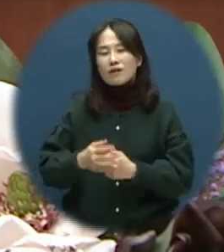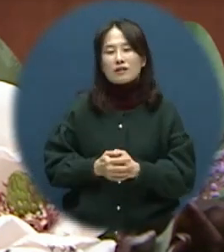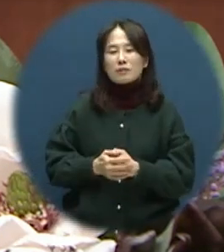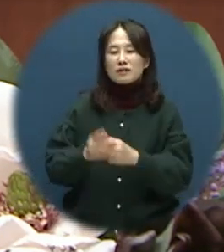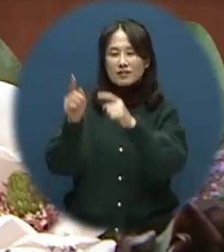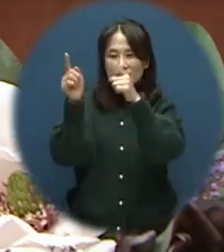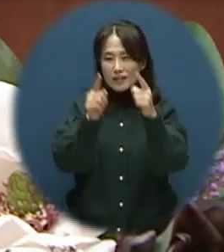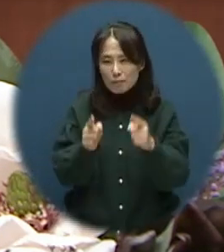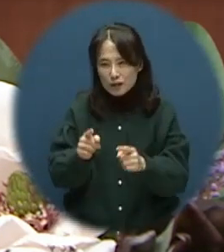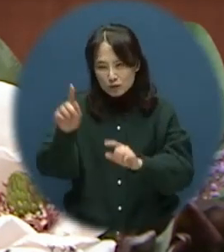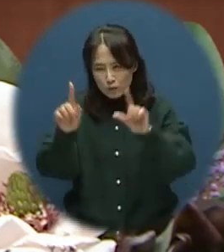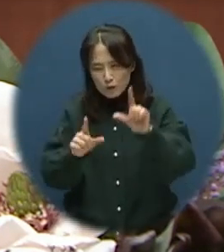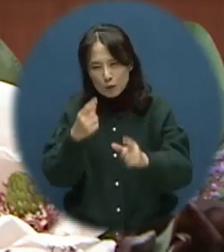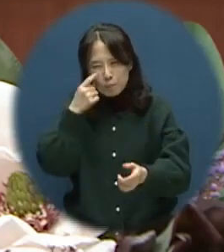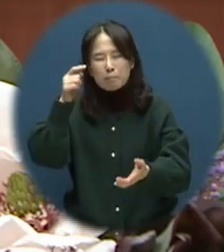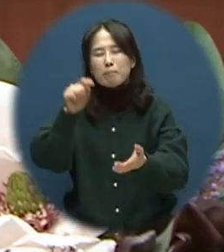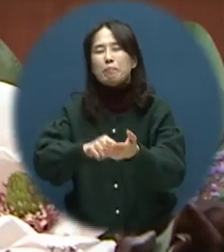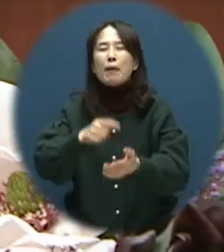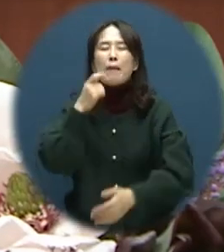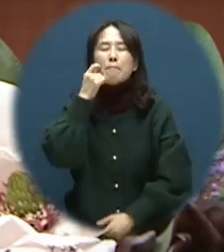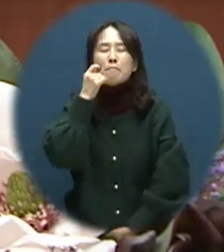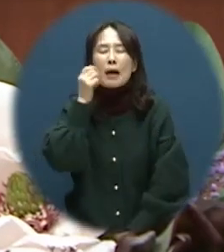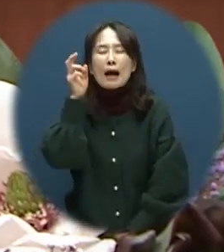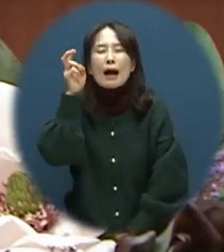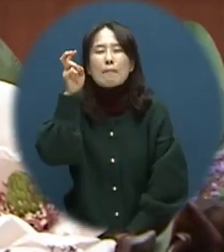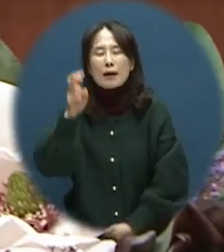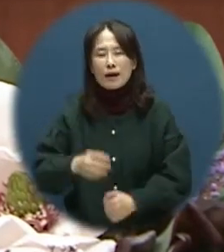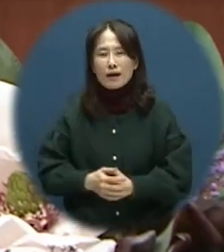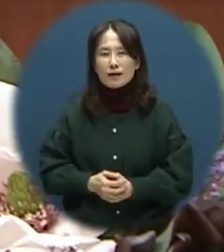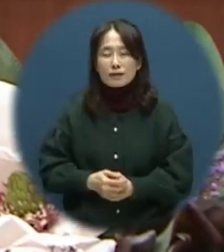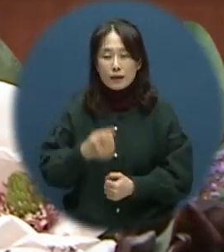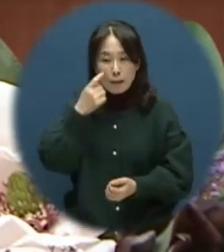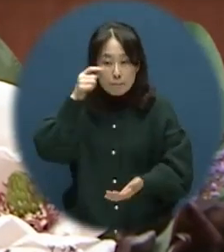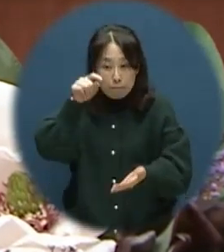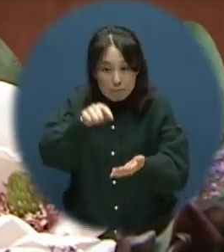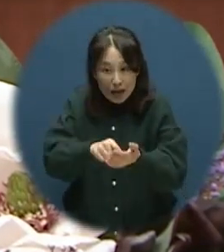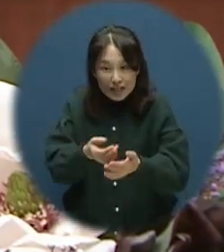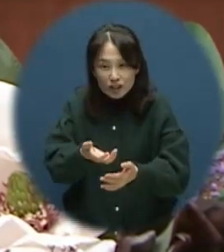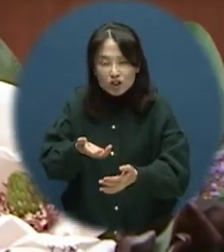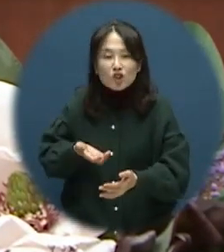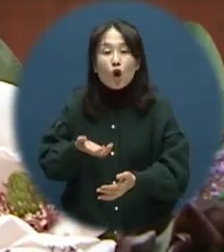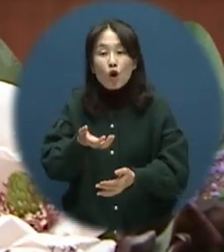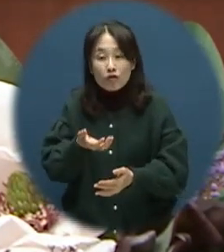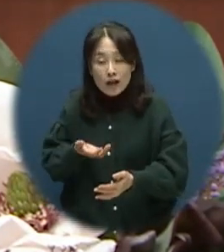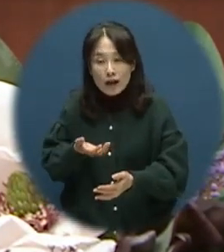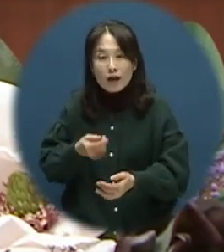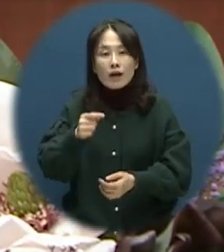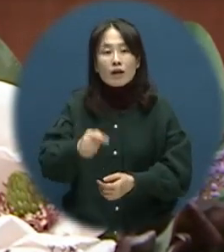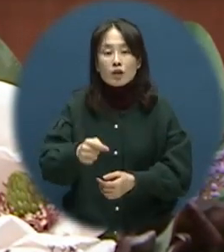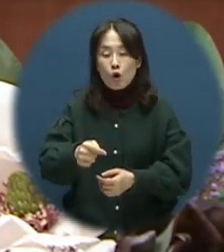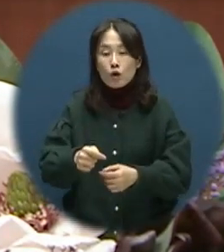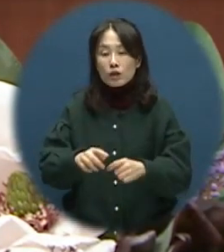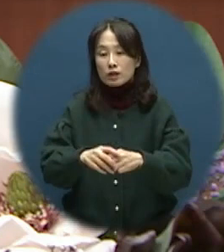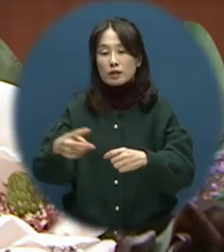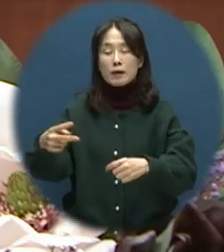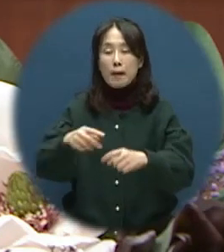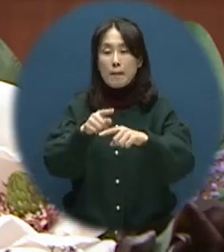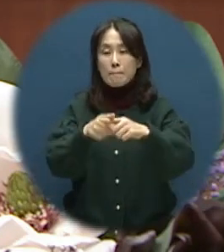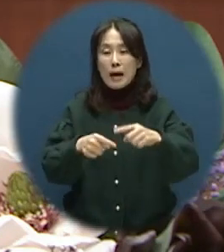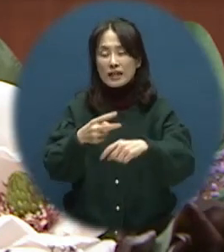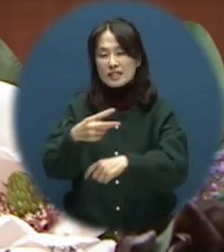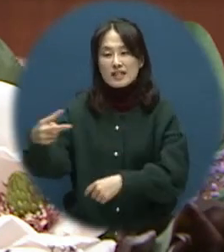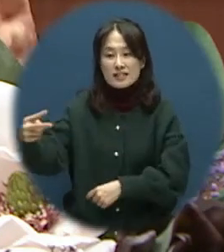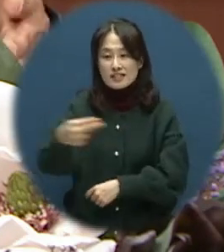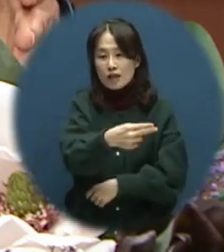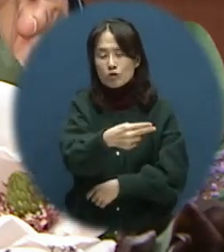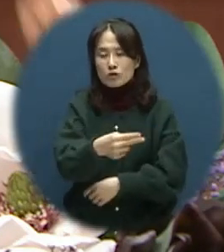아니라 사실은 제가 발견하기 전에 영월군에서는 그 한반도 지형을 반을 자르는 도로가 계획이 돼